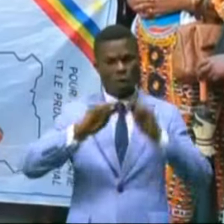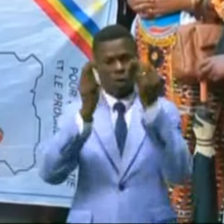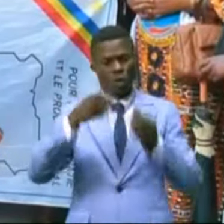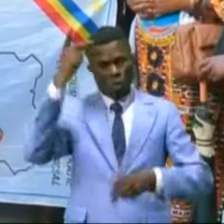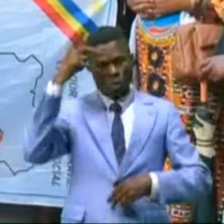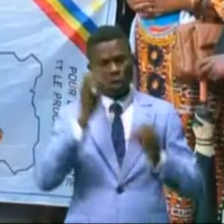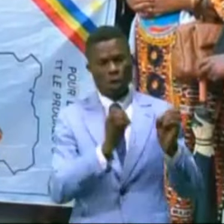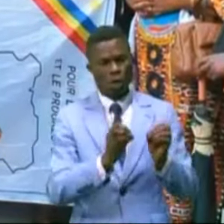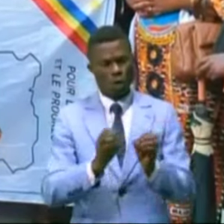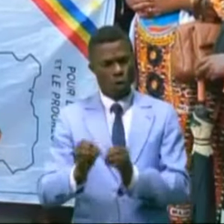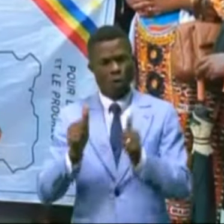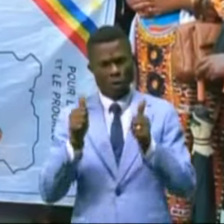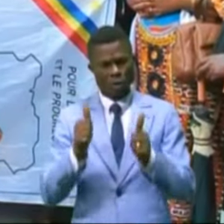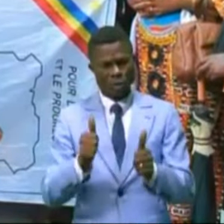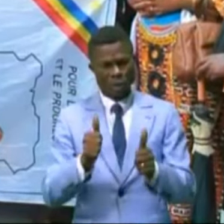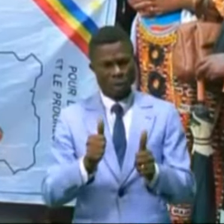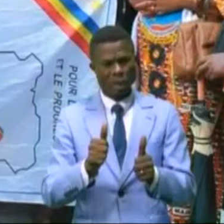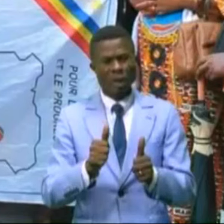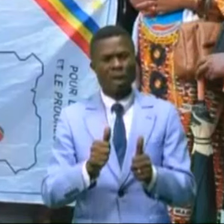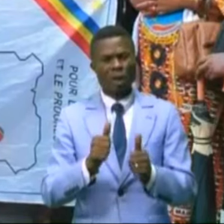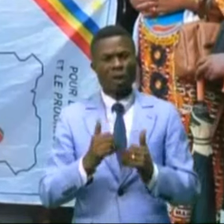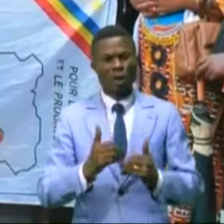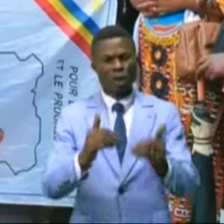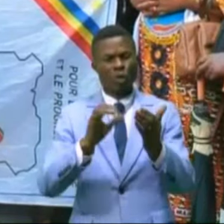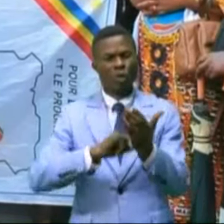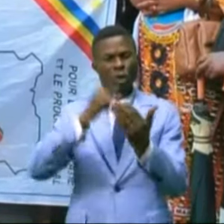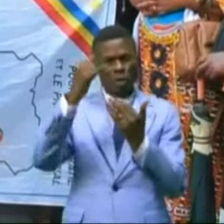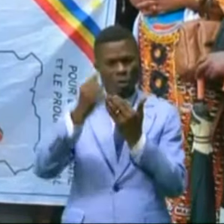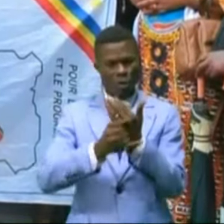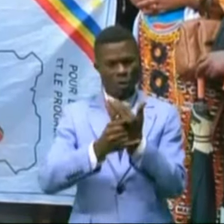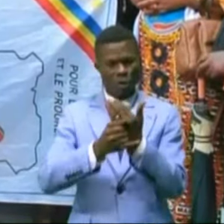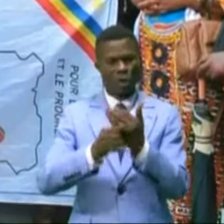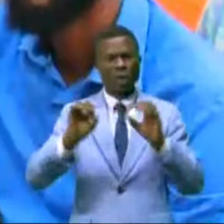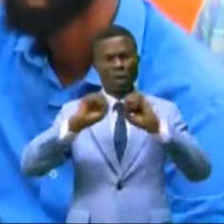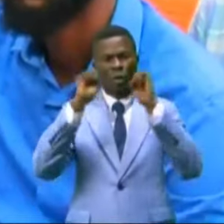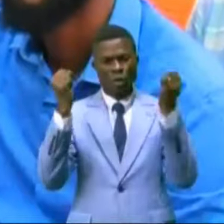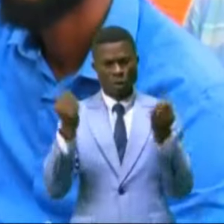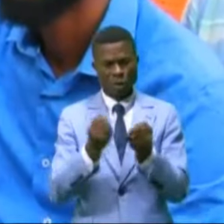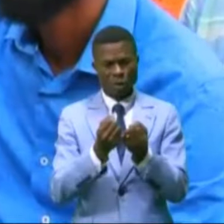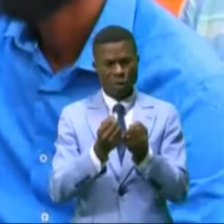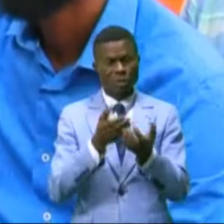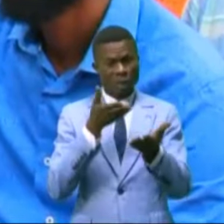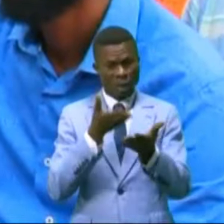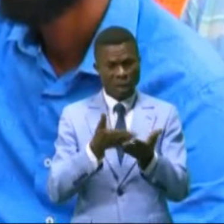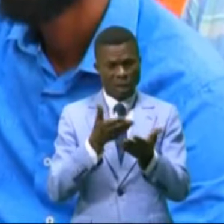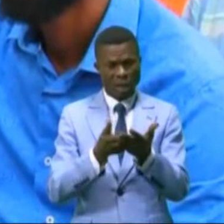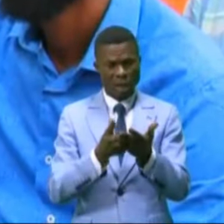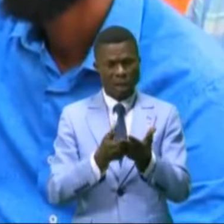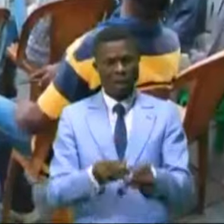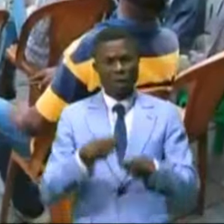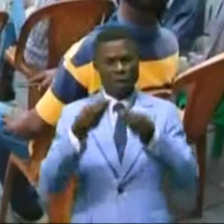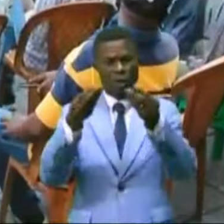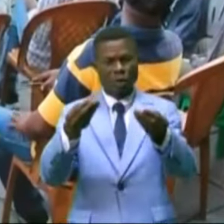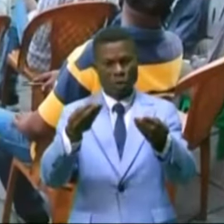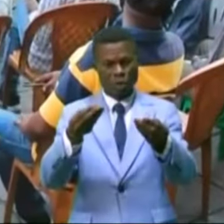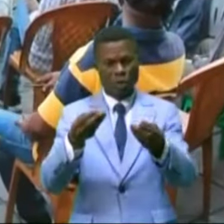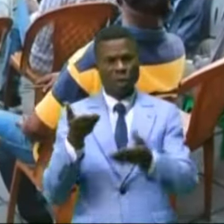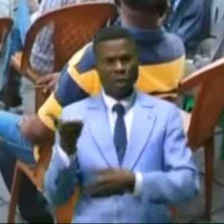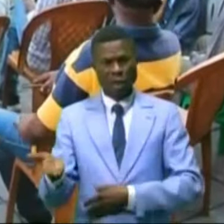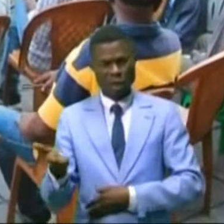organisé qui doit aboutir son projet de société lequel apportera d'une part